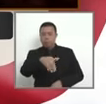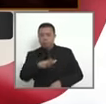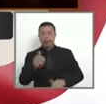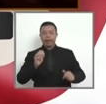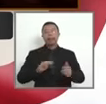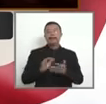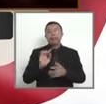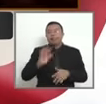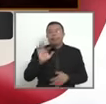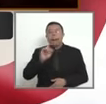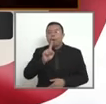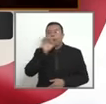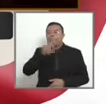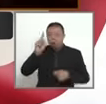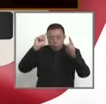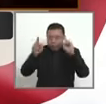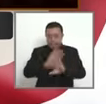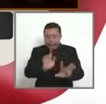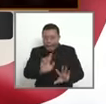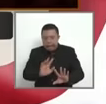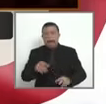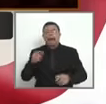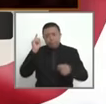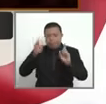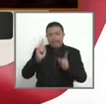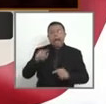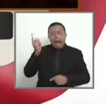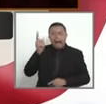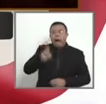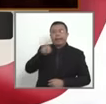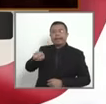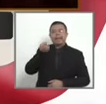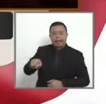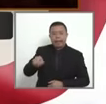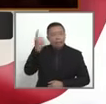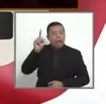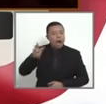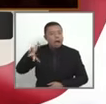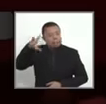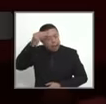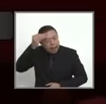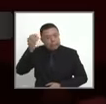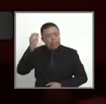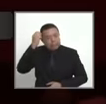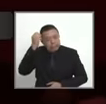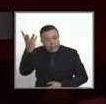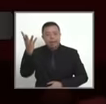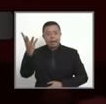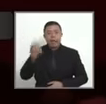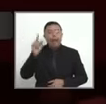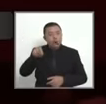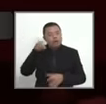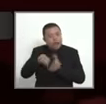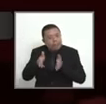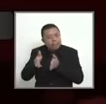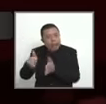macam-macam para Satria harus siap begitu kalau enggak Siap begitu ya sudah jadi dosen seperti saya dulu kirira nanti kita dengarkan jawaban